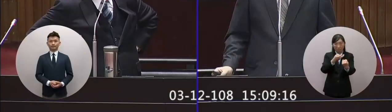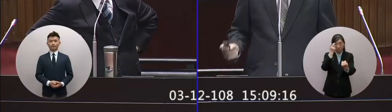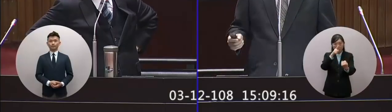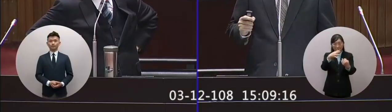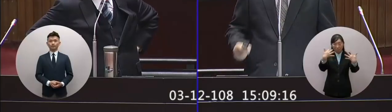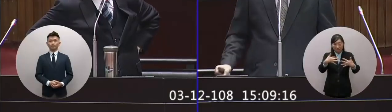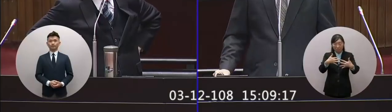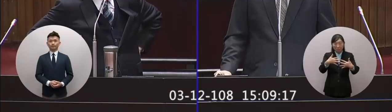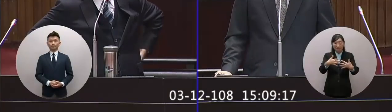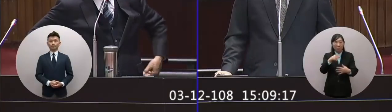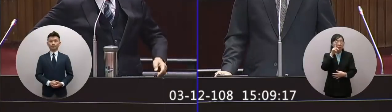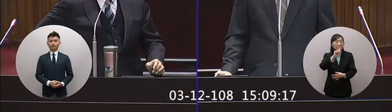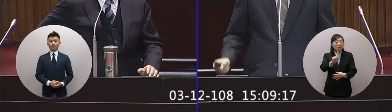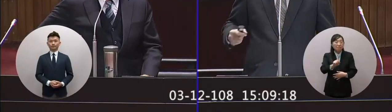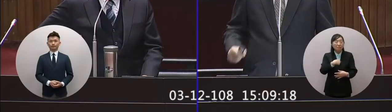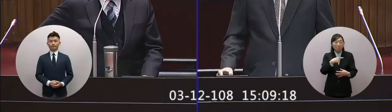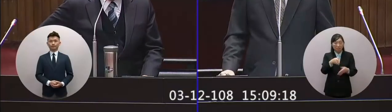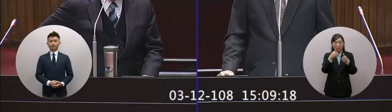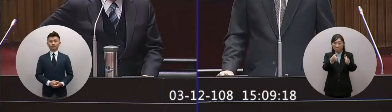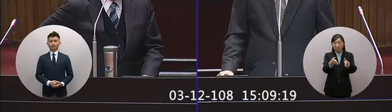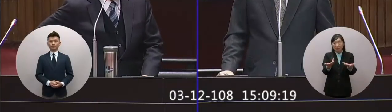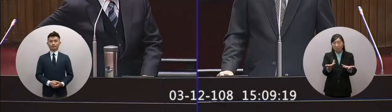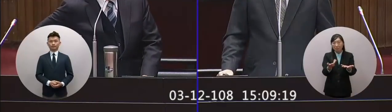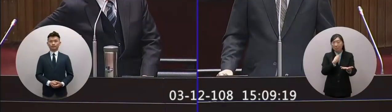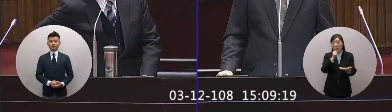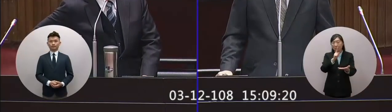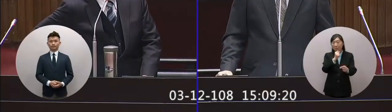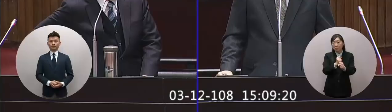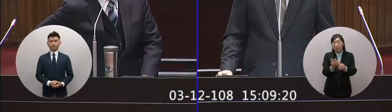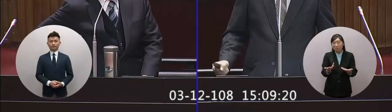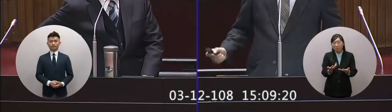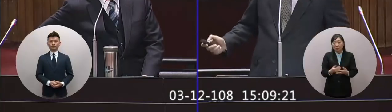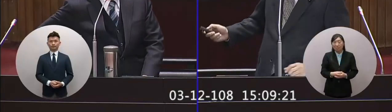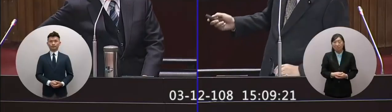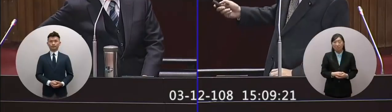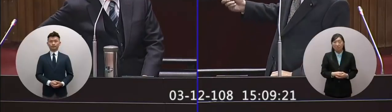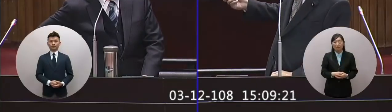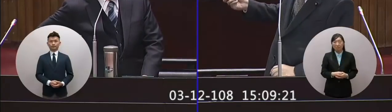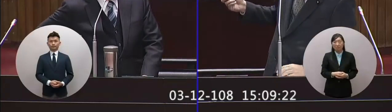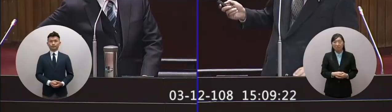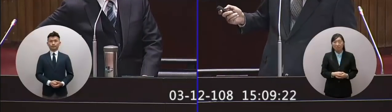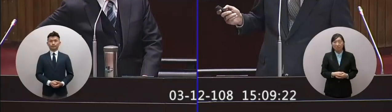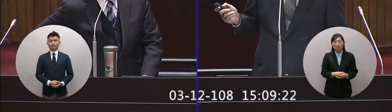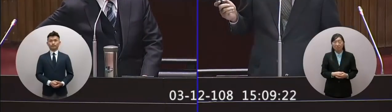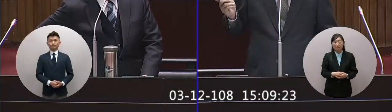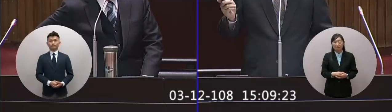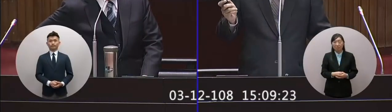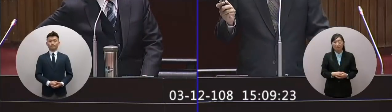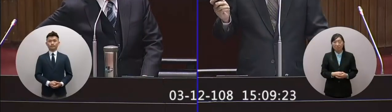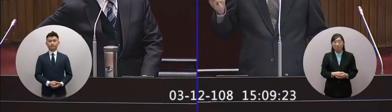题。那在问题里面，那我们怎么说？因为我们要看到的就是